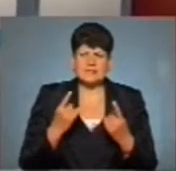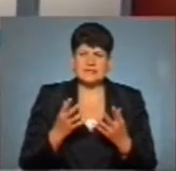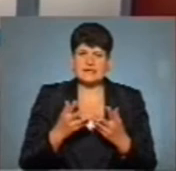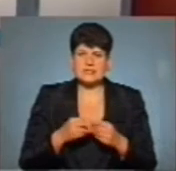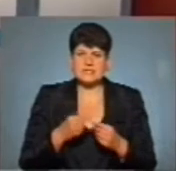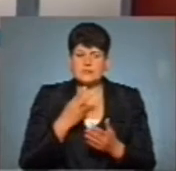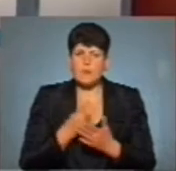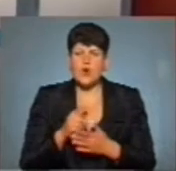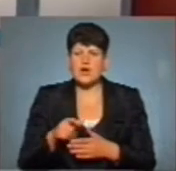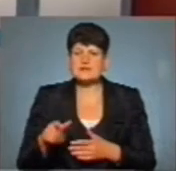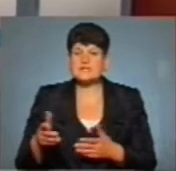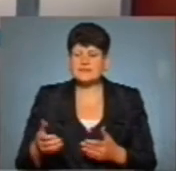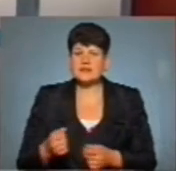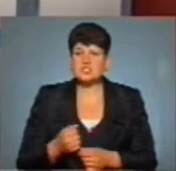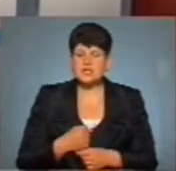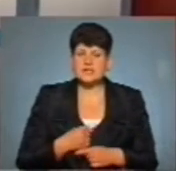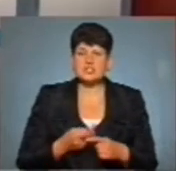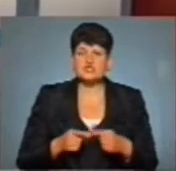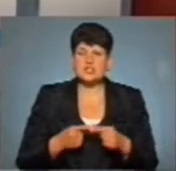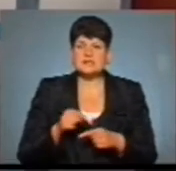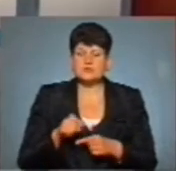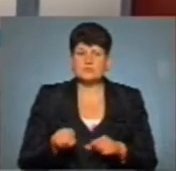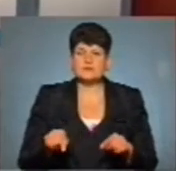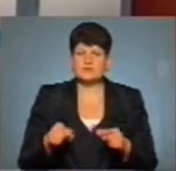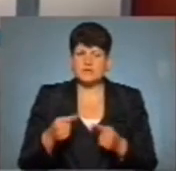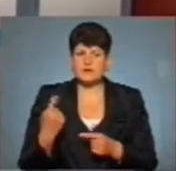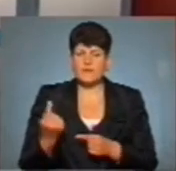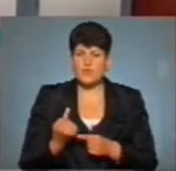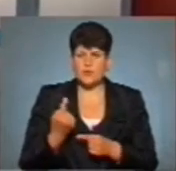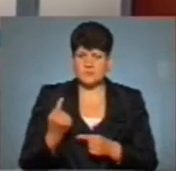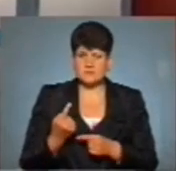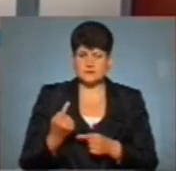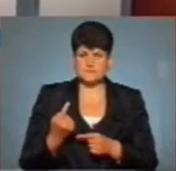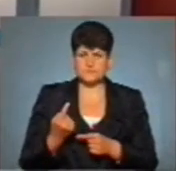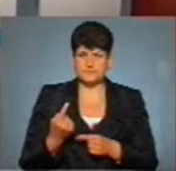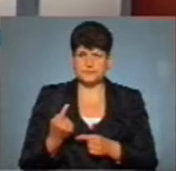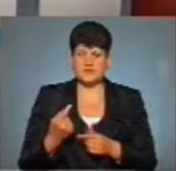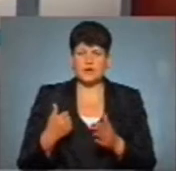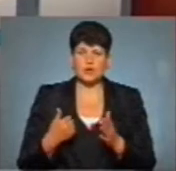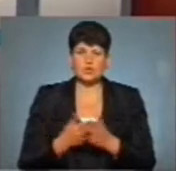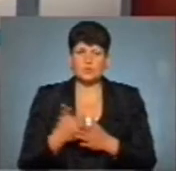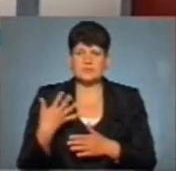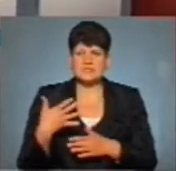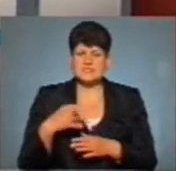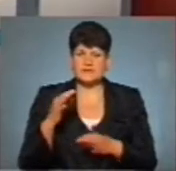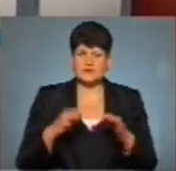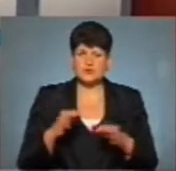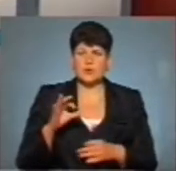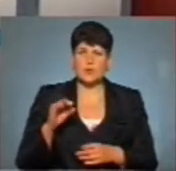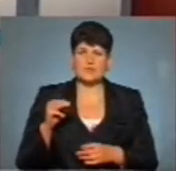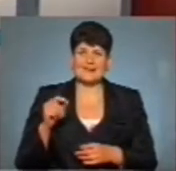показників. І, на жаль, через те, що ми створили в області, було створено до 50% ОТГ, які в